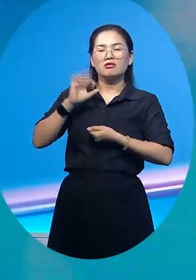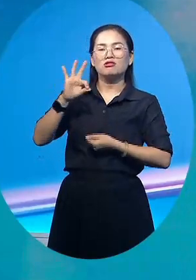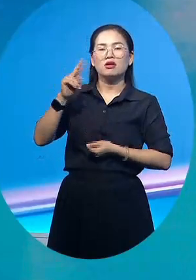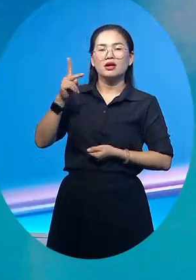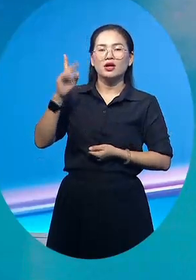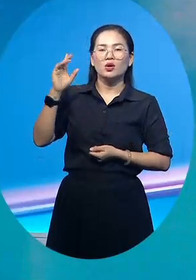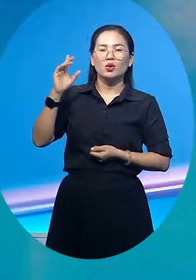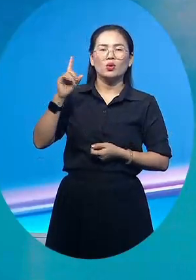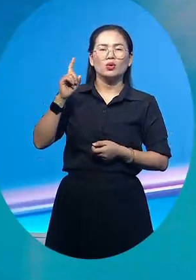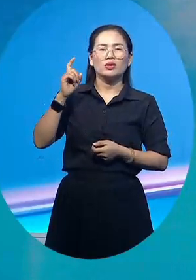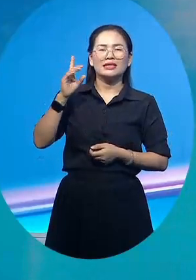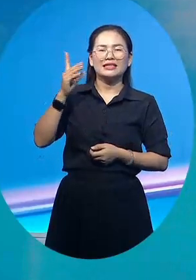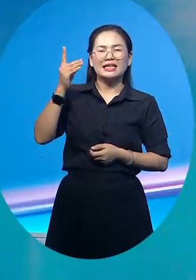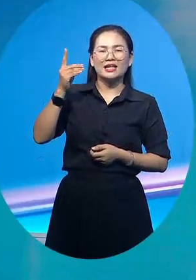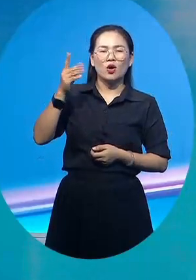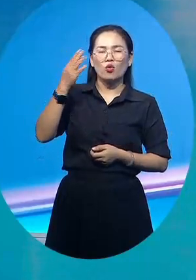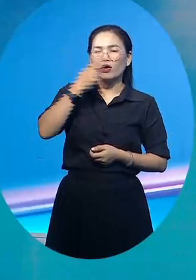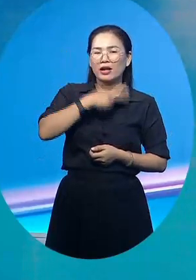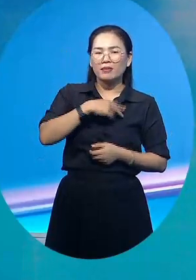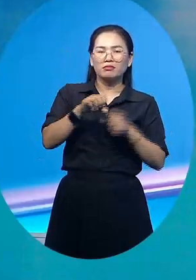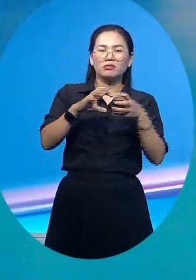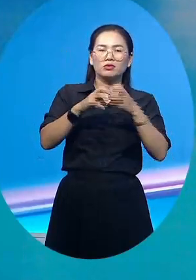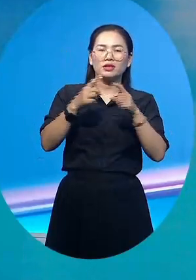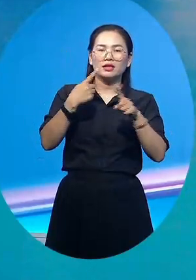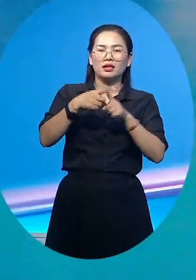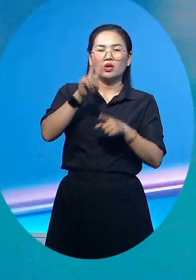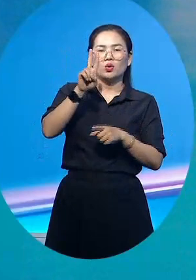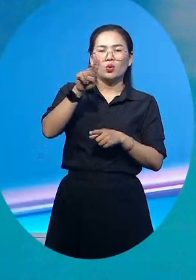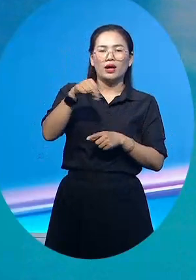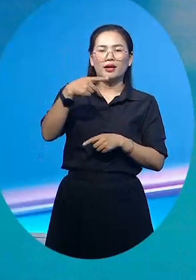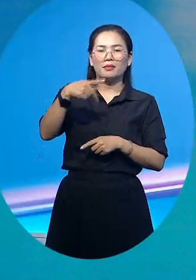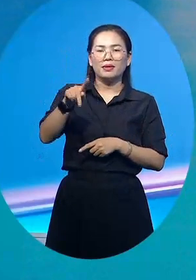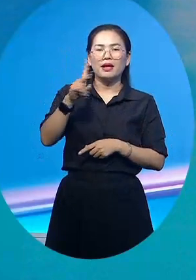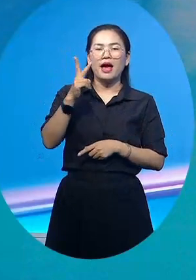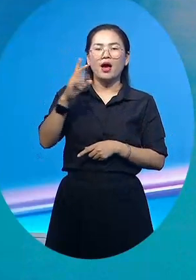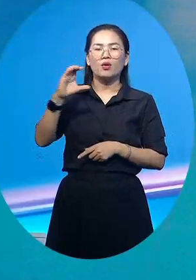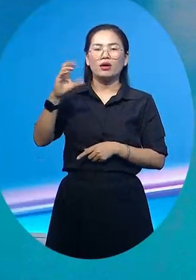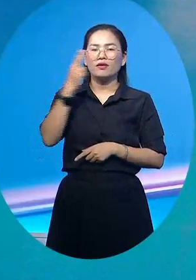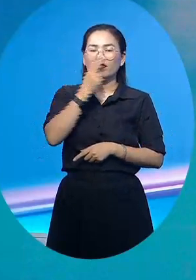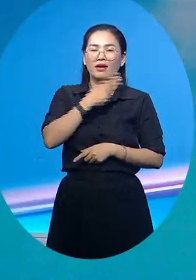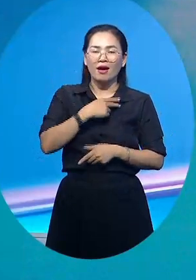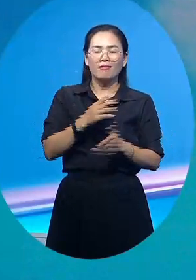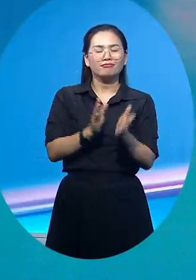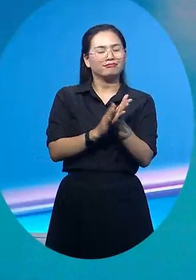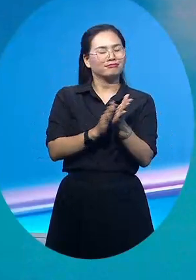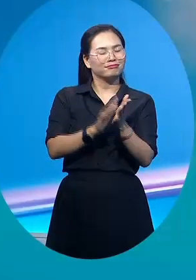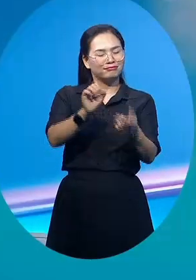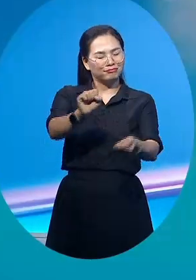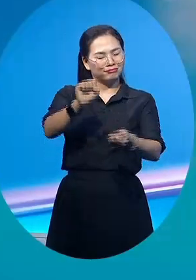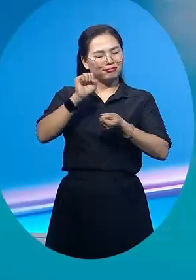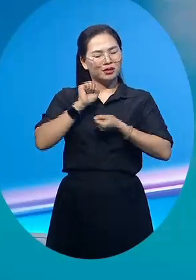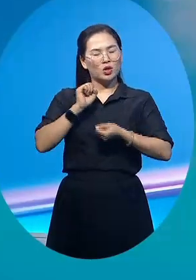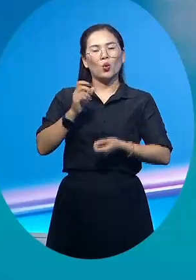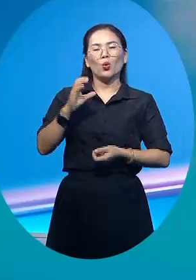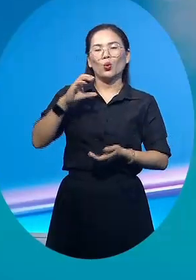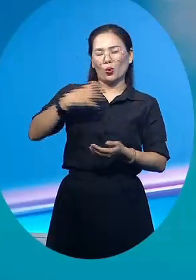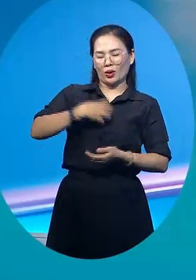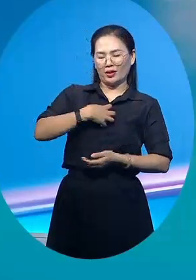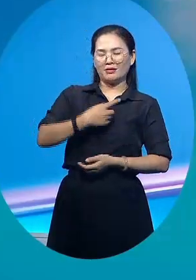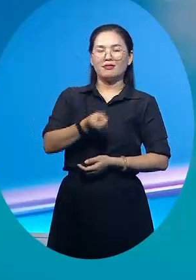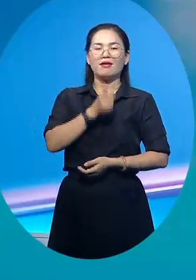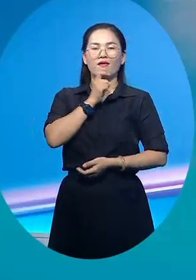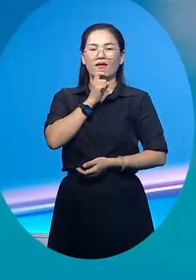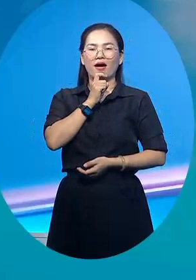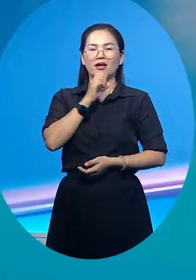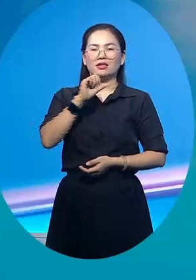lần thứ 10 2023 công ty trách nhiệm hữu hạn j&b How to care việt nam được vinh danh huy chương vàng sản phẩm dịch vụ chất